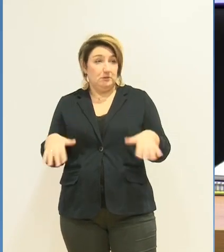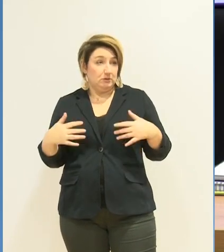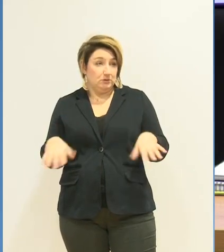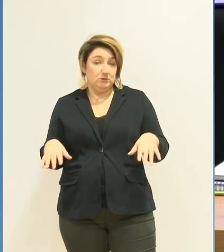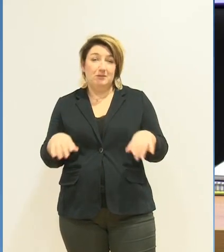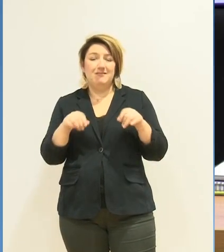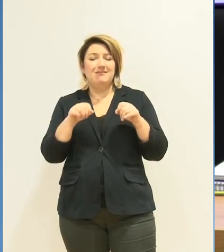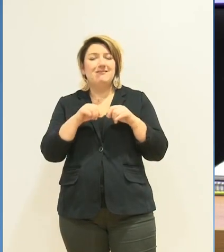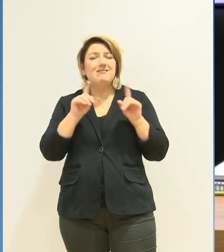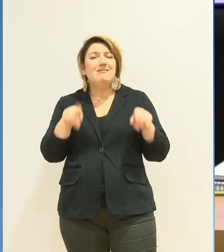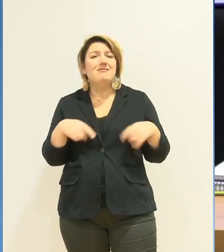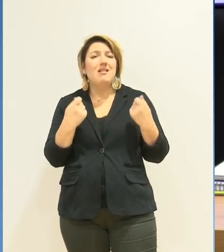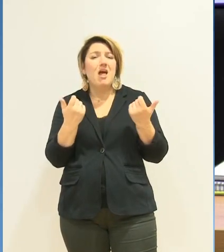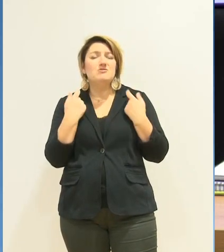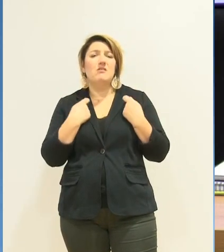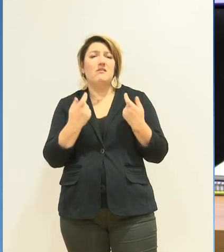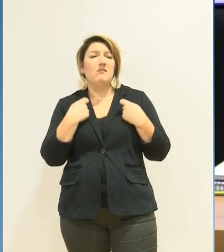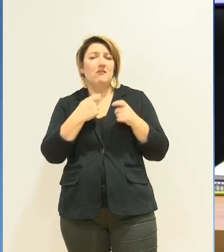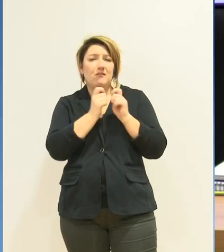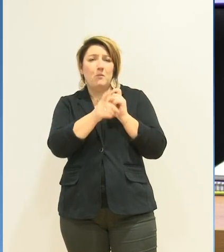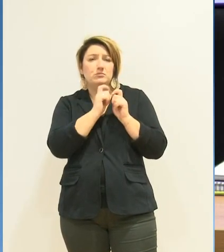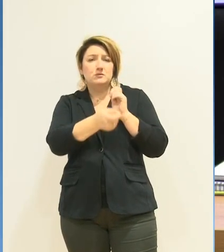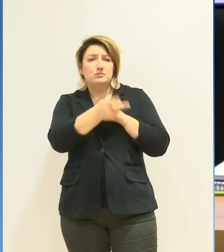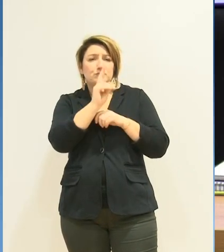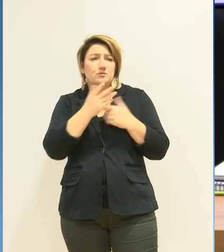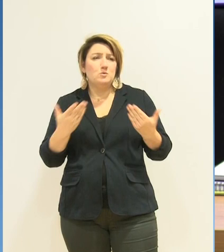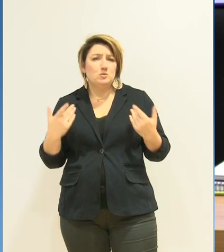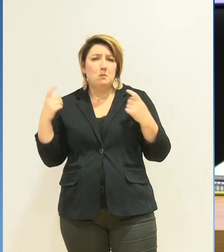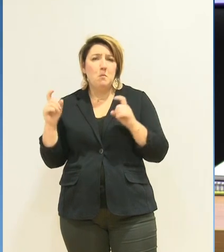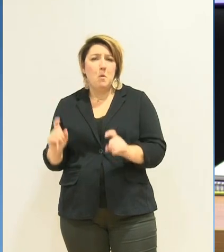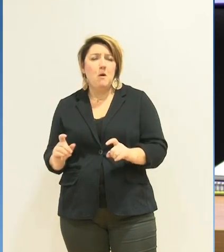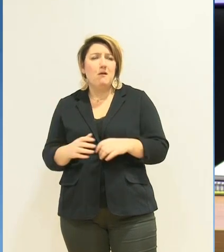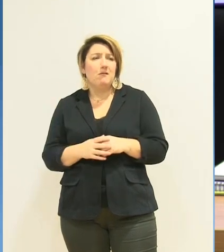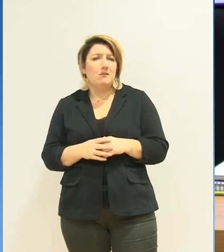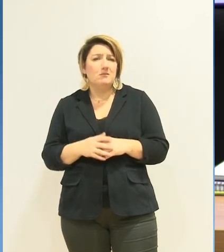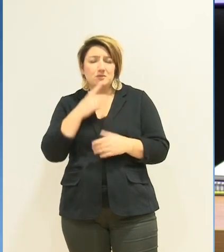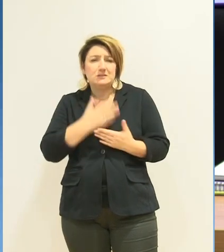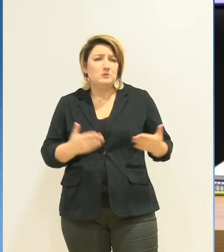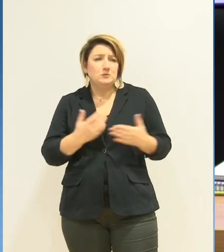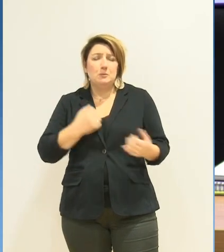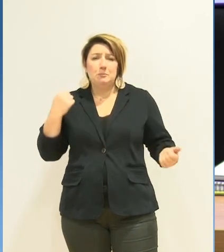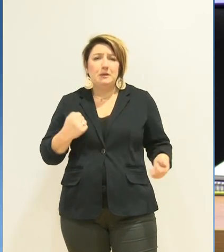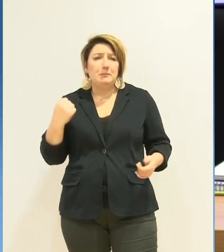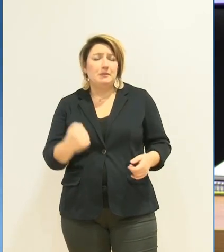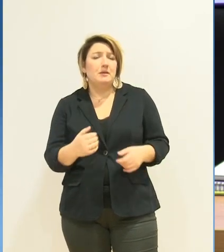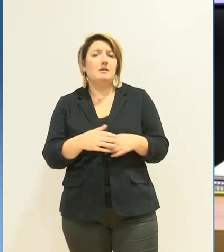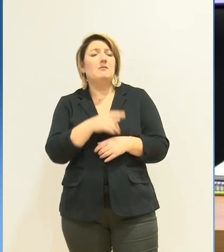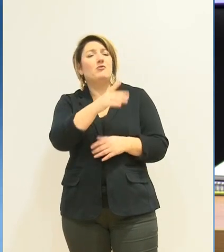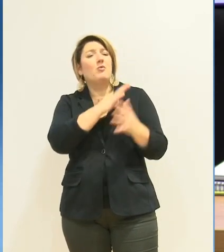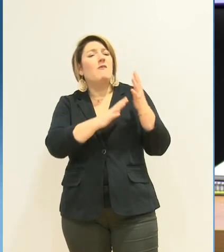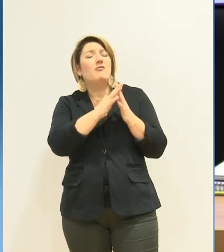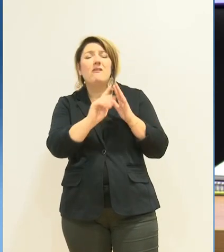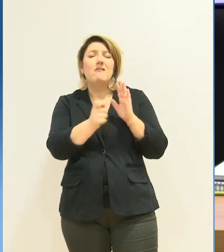capital de la dette que vous ne le faites aujourd'hui lorsque vous évoquiez le risque de mise